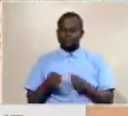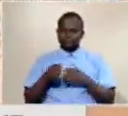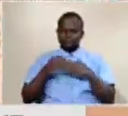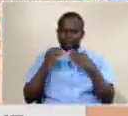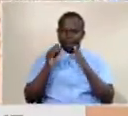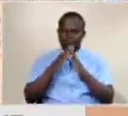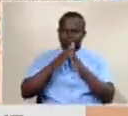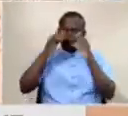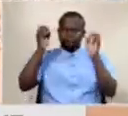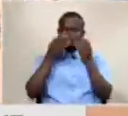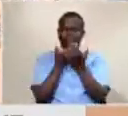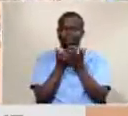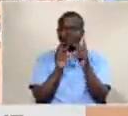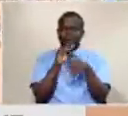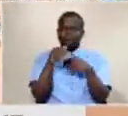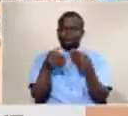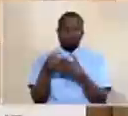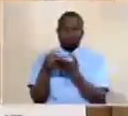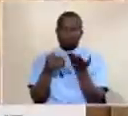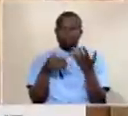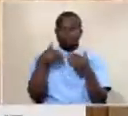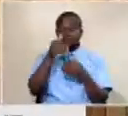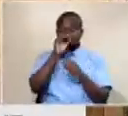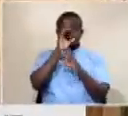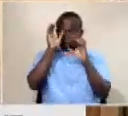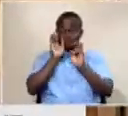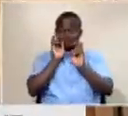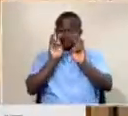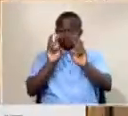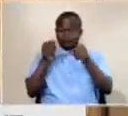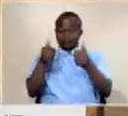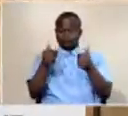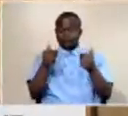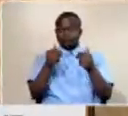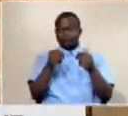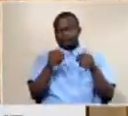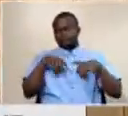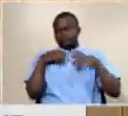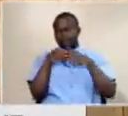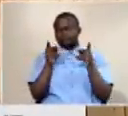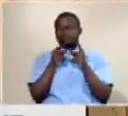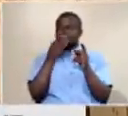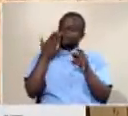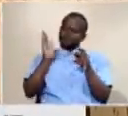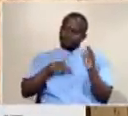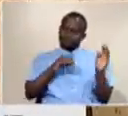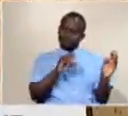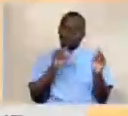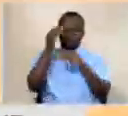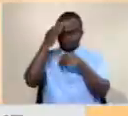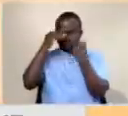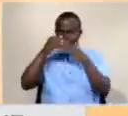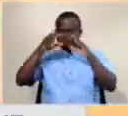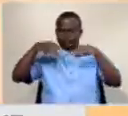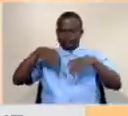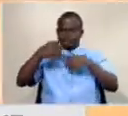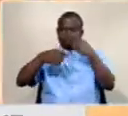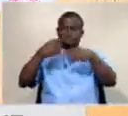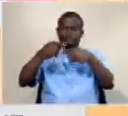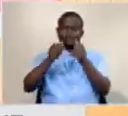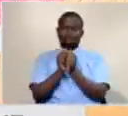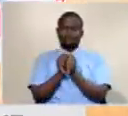ubuyobozi bw'umujyi wa Kigali burasaba abaturage guhora bari maso abatuye hakira ubuzima bwabo mu kaga bakahimuka kuko imvura ikomeje